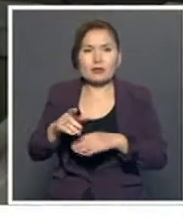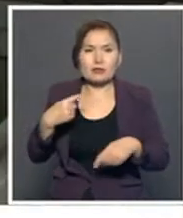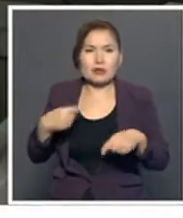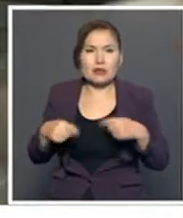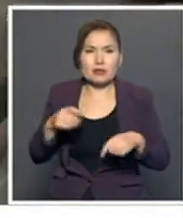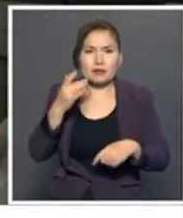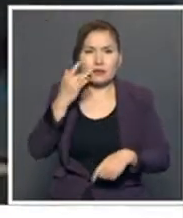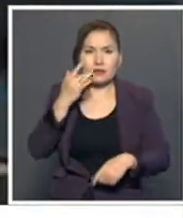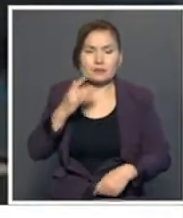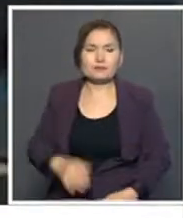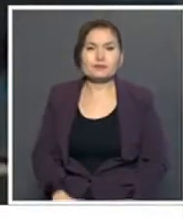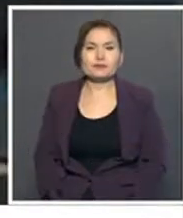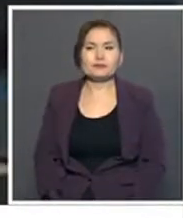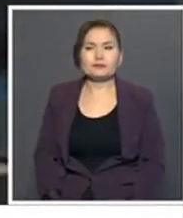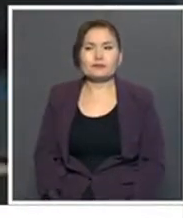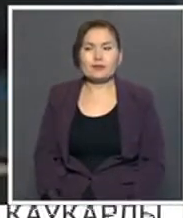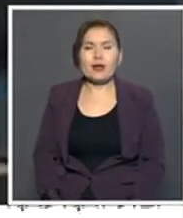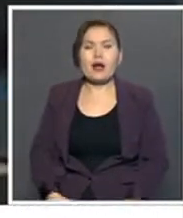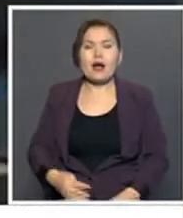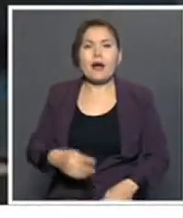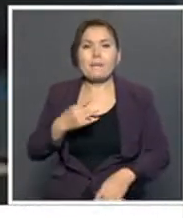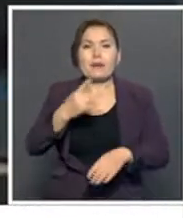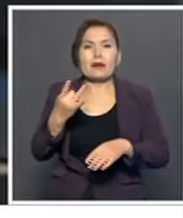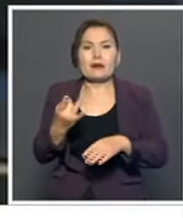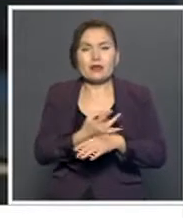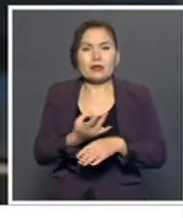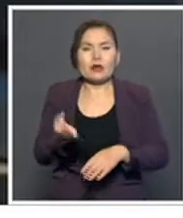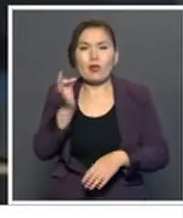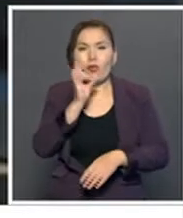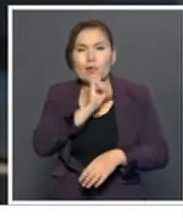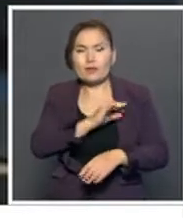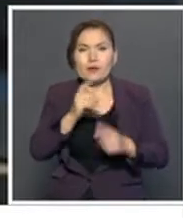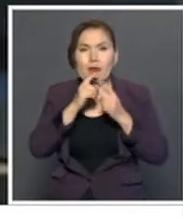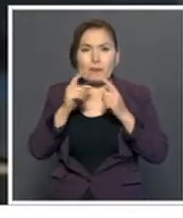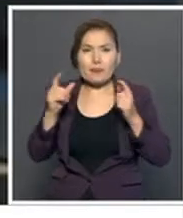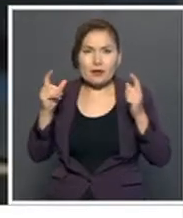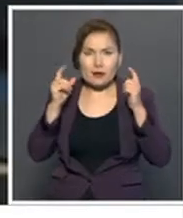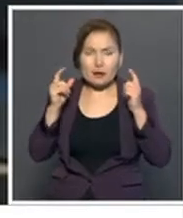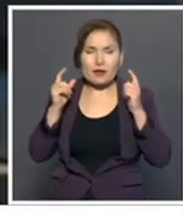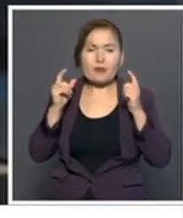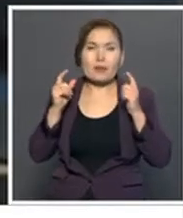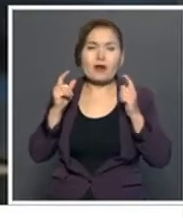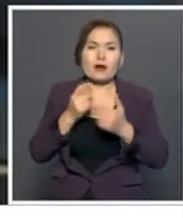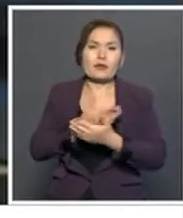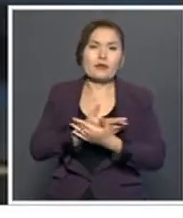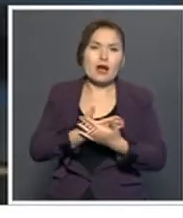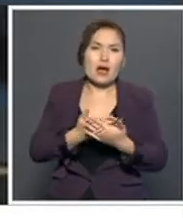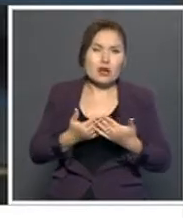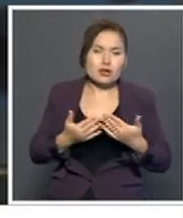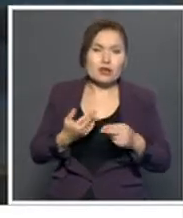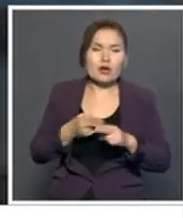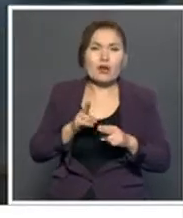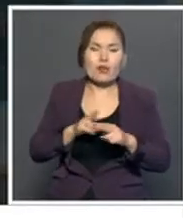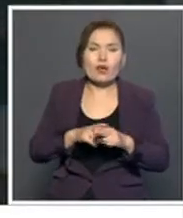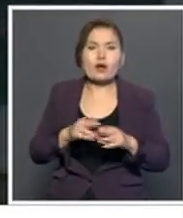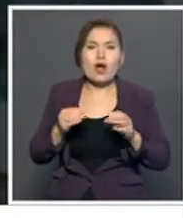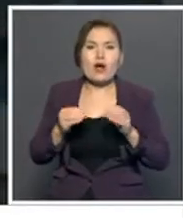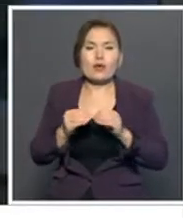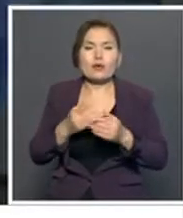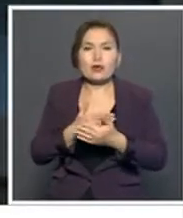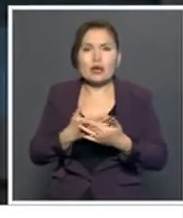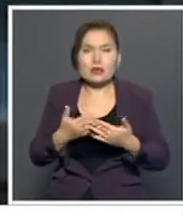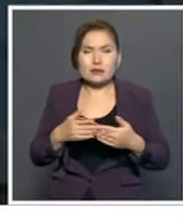келеді. Бір реттік қолданатын бетперделер, фильтрлары әртүрлі болады, ішіндегі қорғаушы